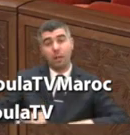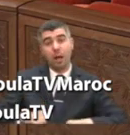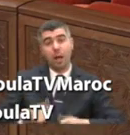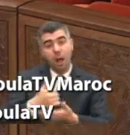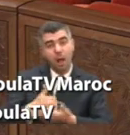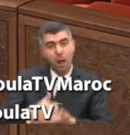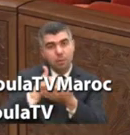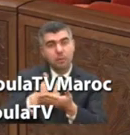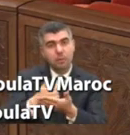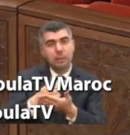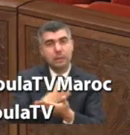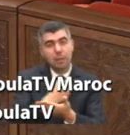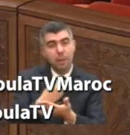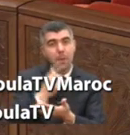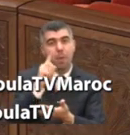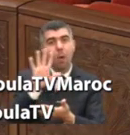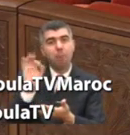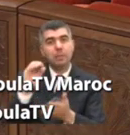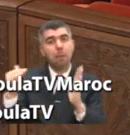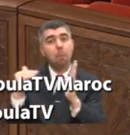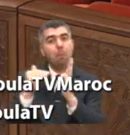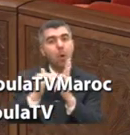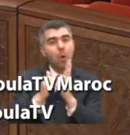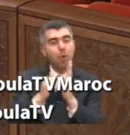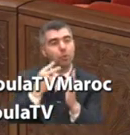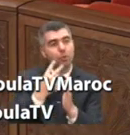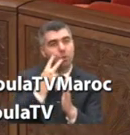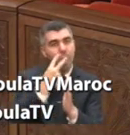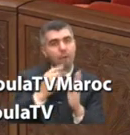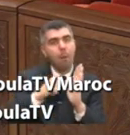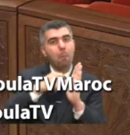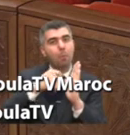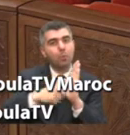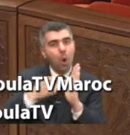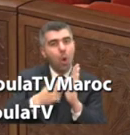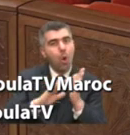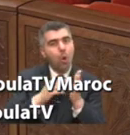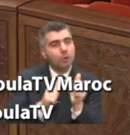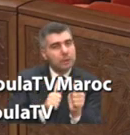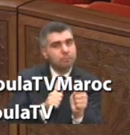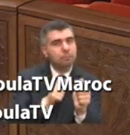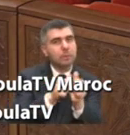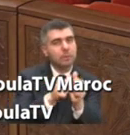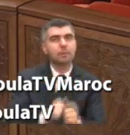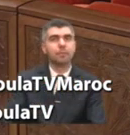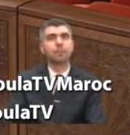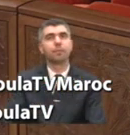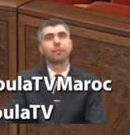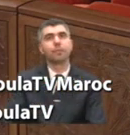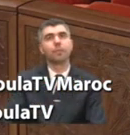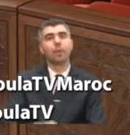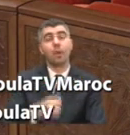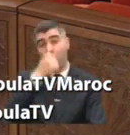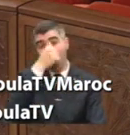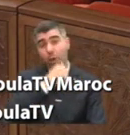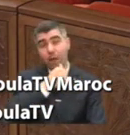الدرهم، وكتتبع في بعض الحالات يعني الإنجاز ديال المشروع أو كتسلمه فيما بعد. فبالتالي هذه القضية ديال